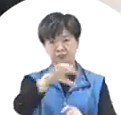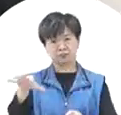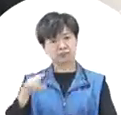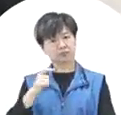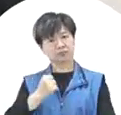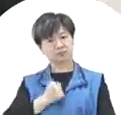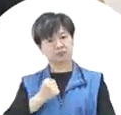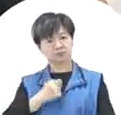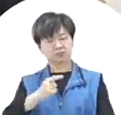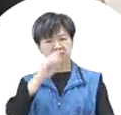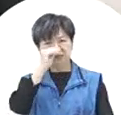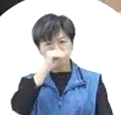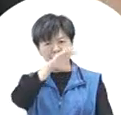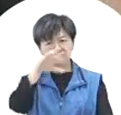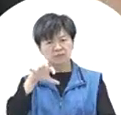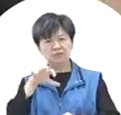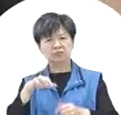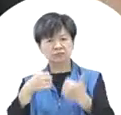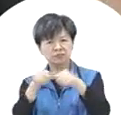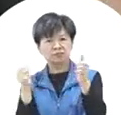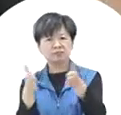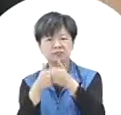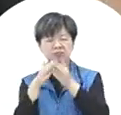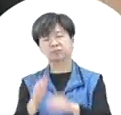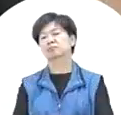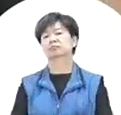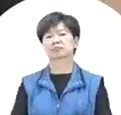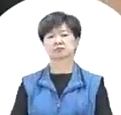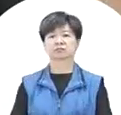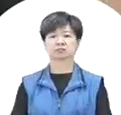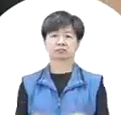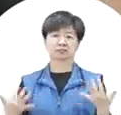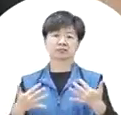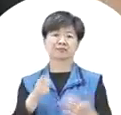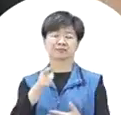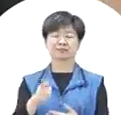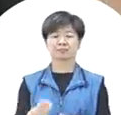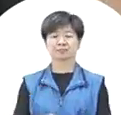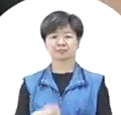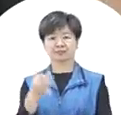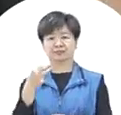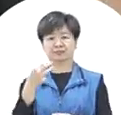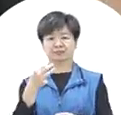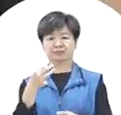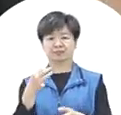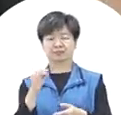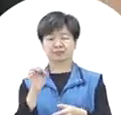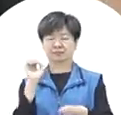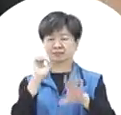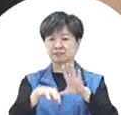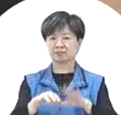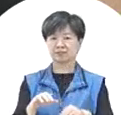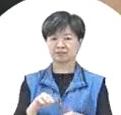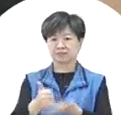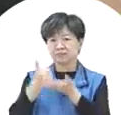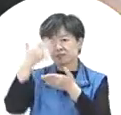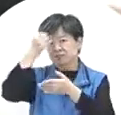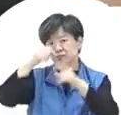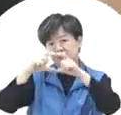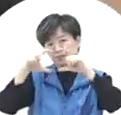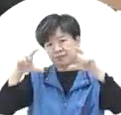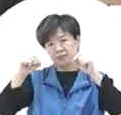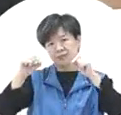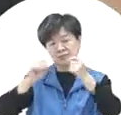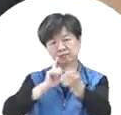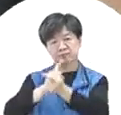特点跟需求啊。 就106亿。 那问题是你们编。那你们编这个部分，你们编悠那个敬老卡部分，根本对于